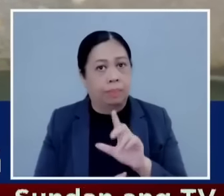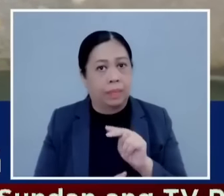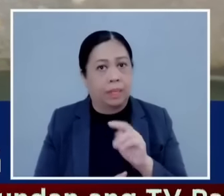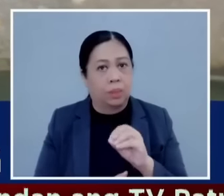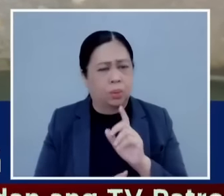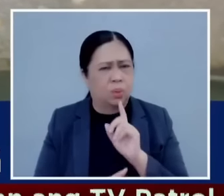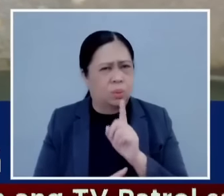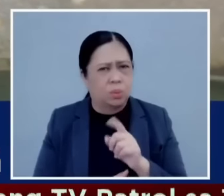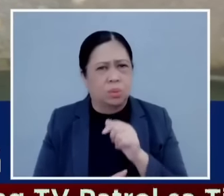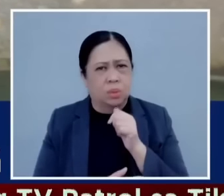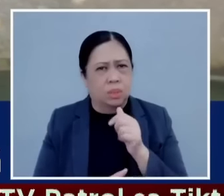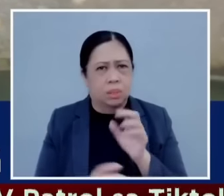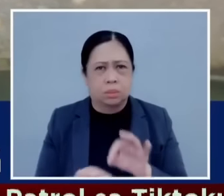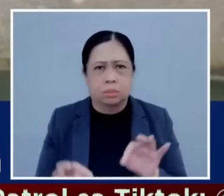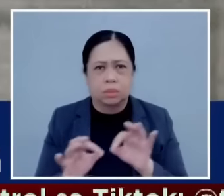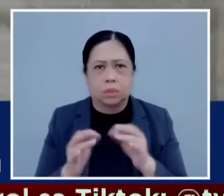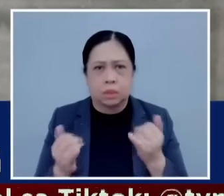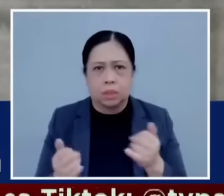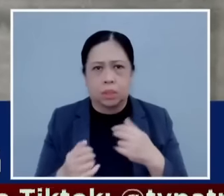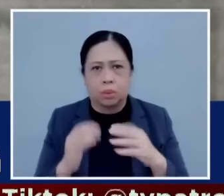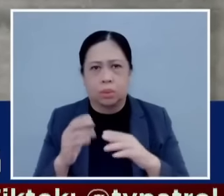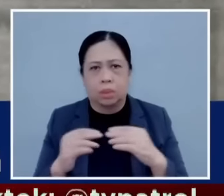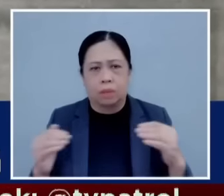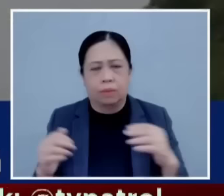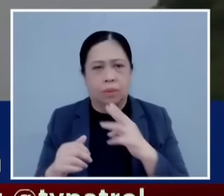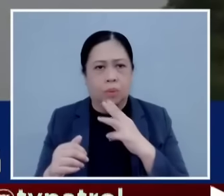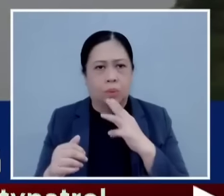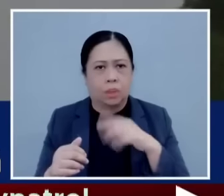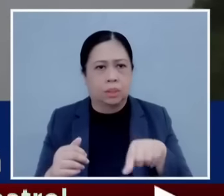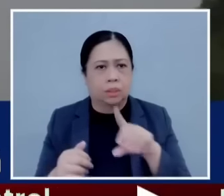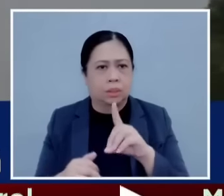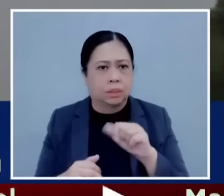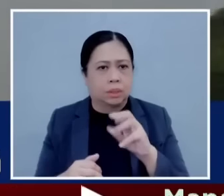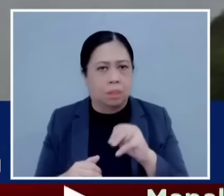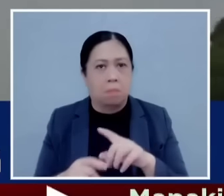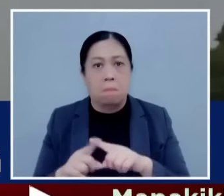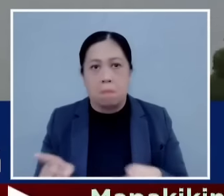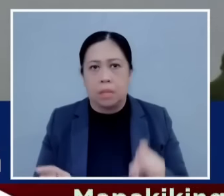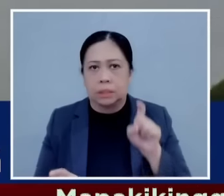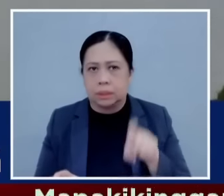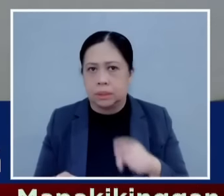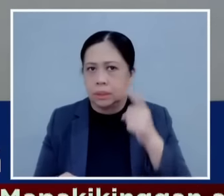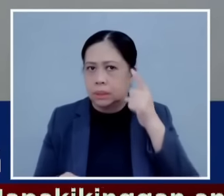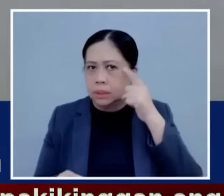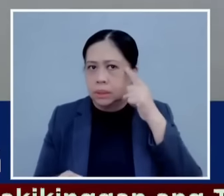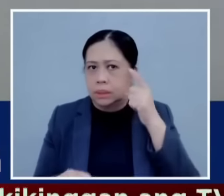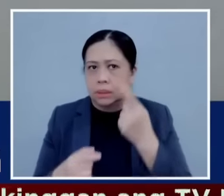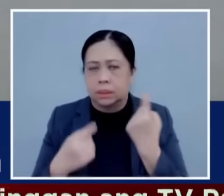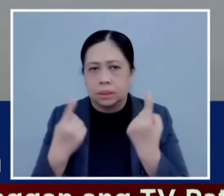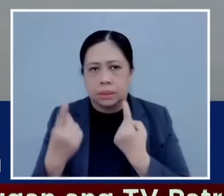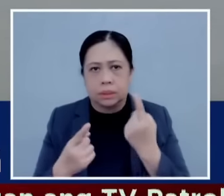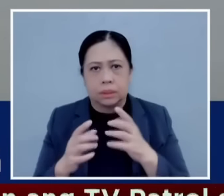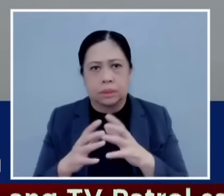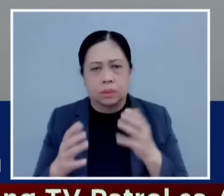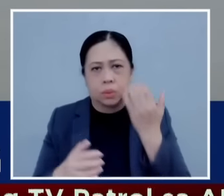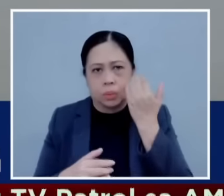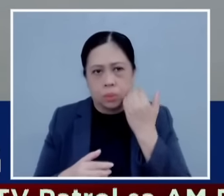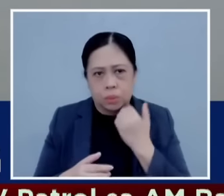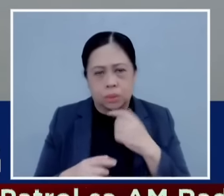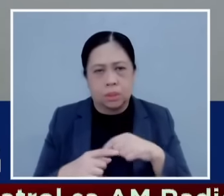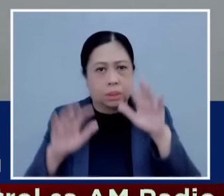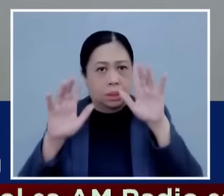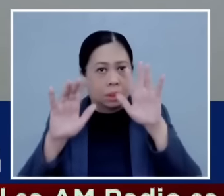talaga ganon kakritikal ngayon ang antas ng tubig sa mga dam. Pero dapat pa rin isaalang-alang ang labis na kakulangan ng